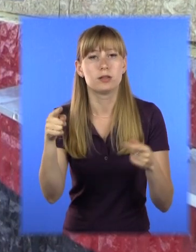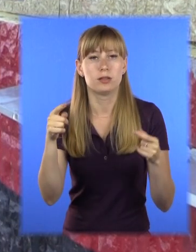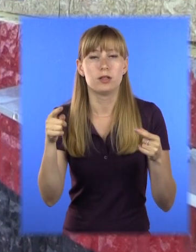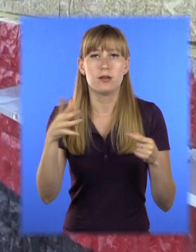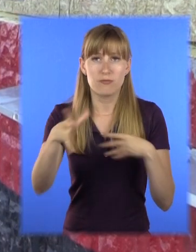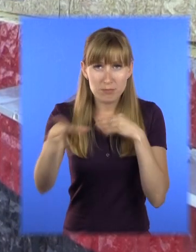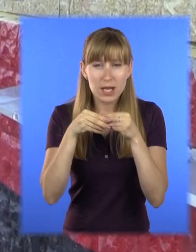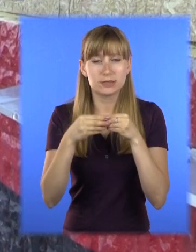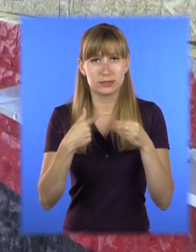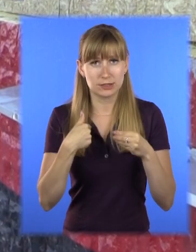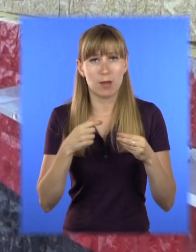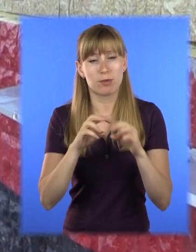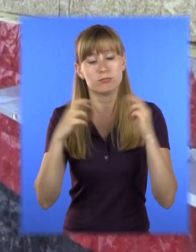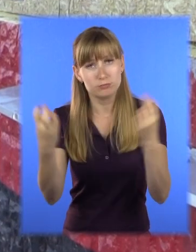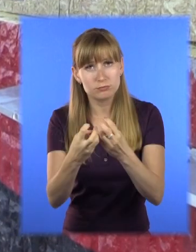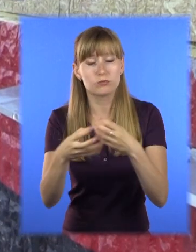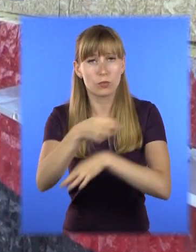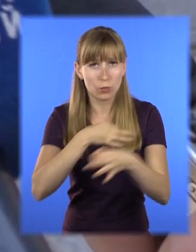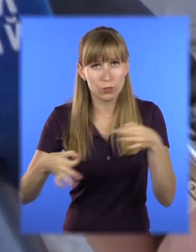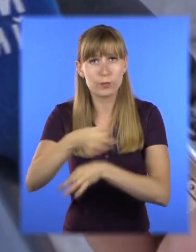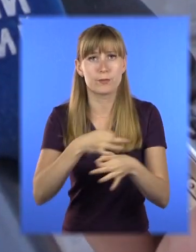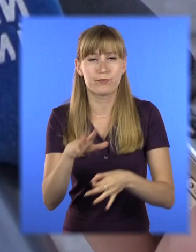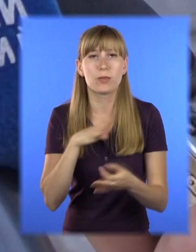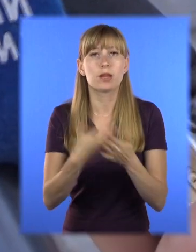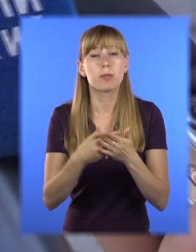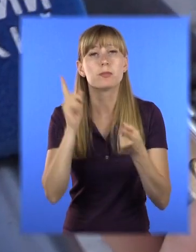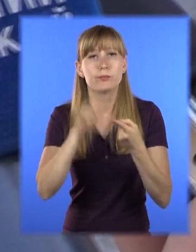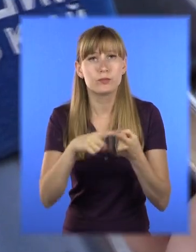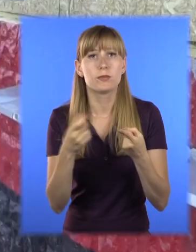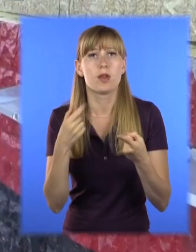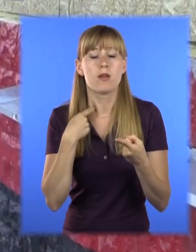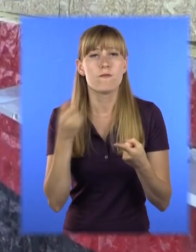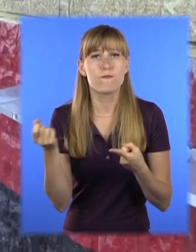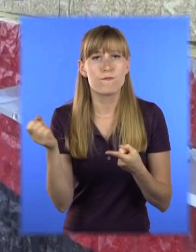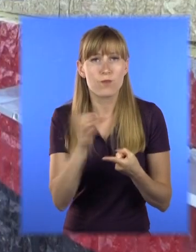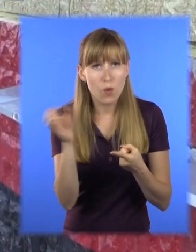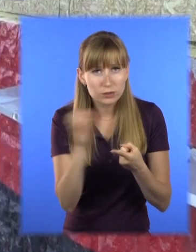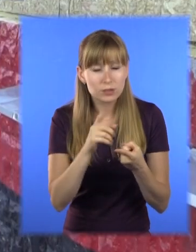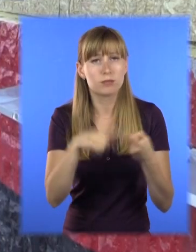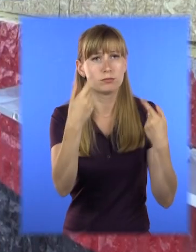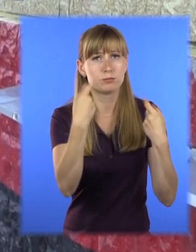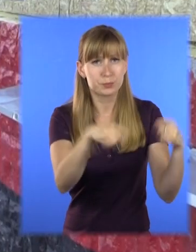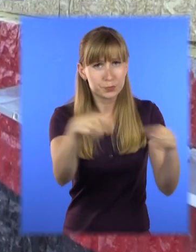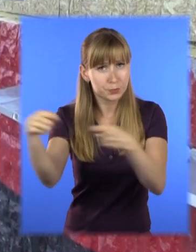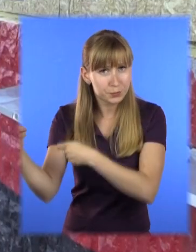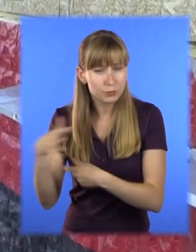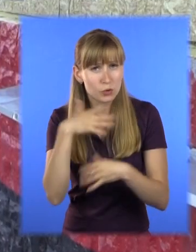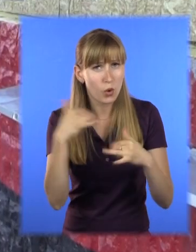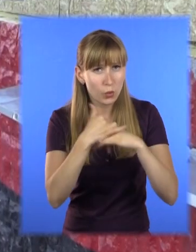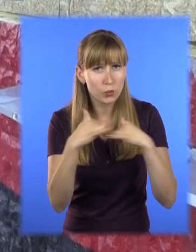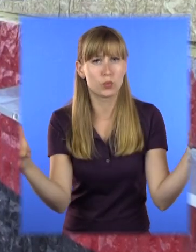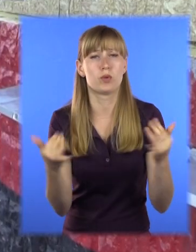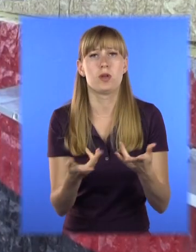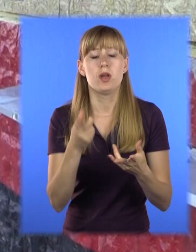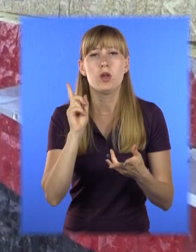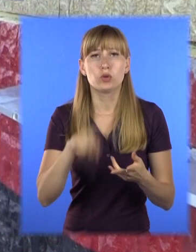столу, щоб ми зібралися і вирішили ряд питань. Конкретно це наливаки, які працюють по всьому місту, контрабандні цигарки, які